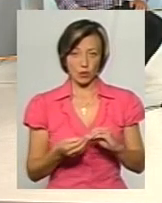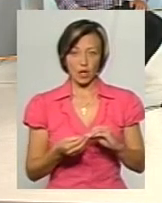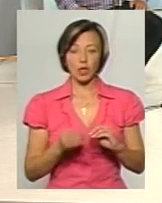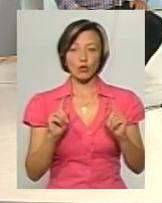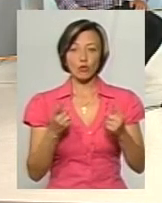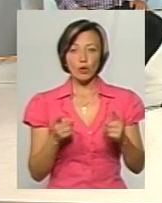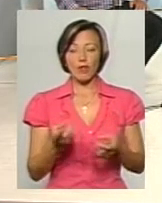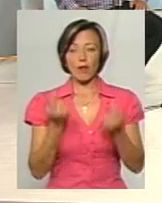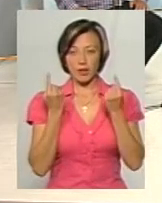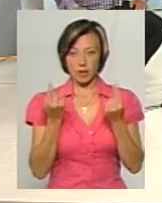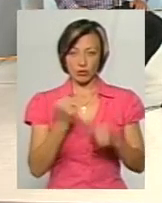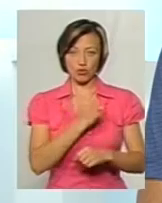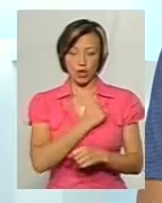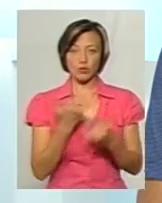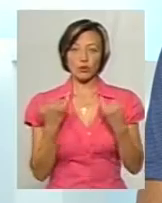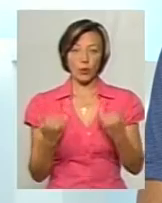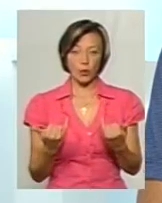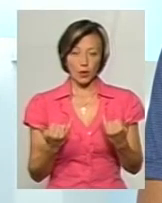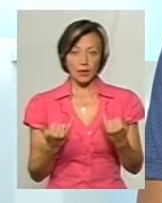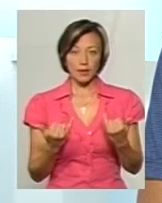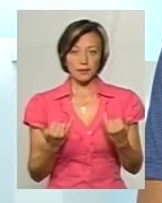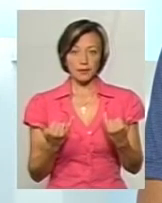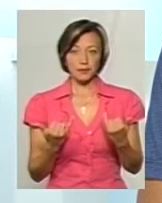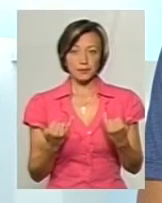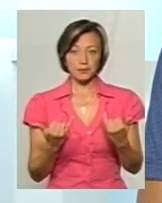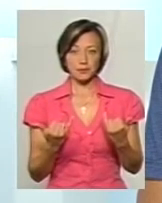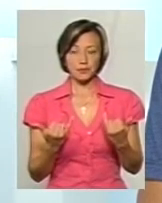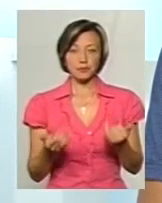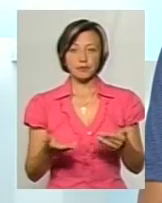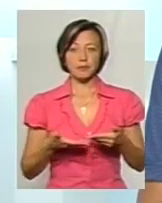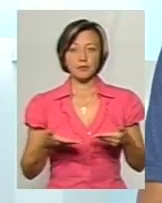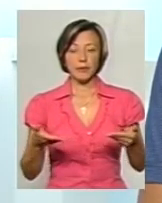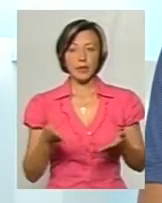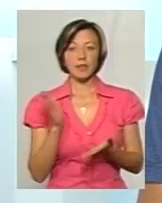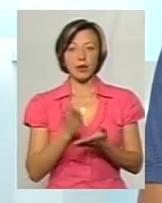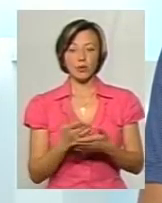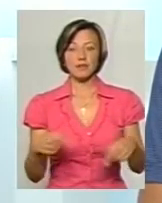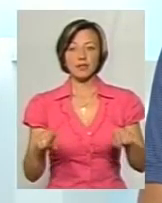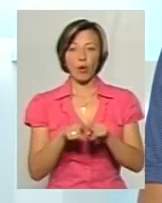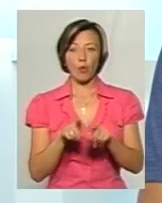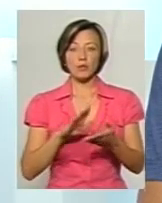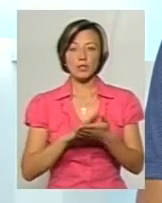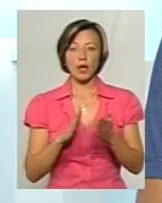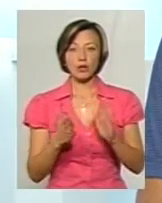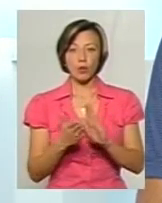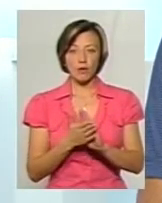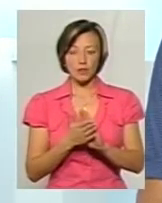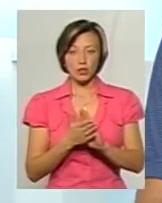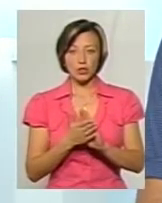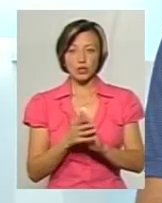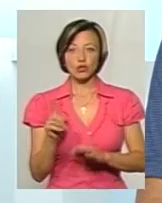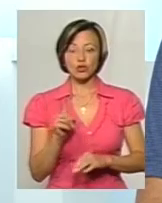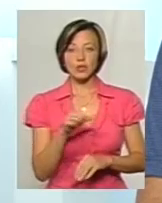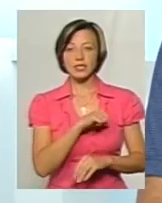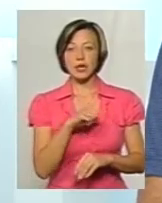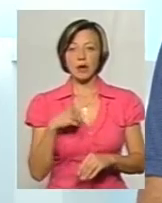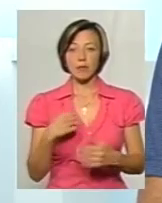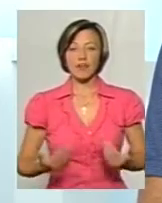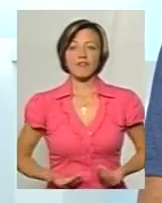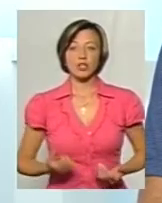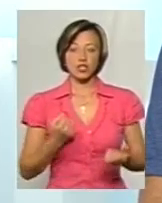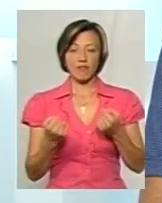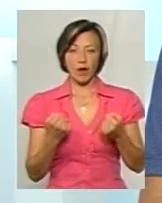Тому що, на превеликий жаль, сьогодні ми знаходимося в такому становищі, що самі виживаємо